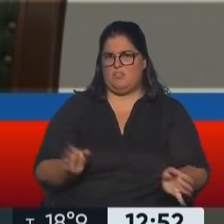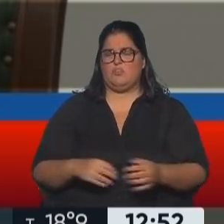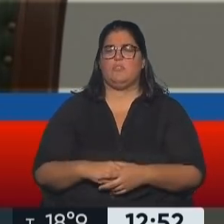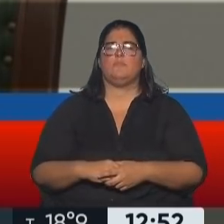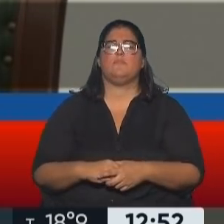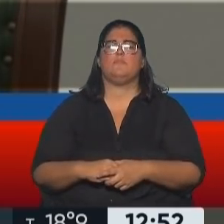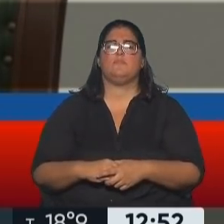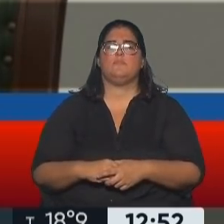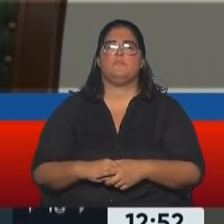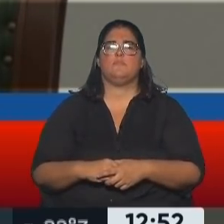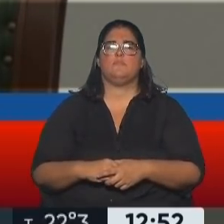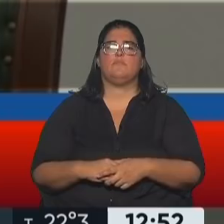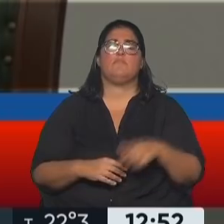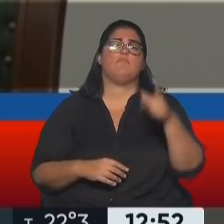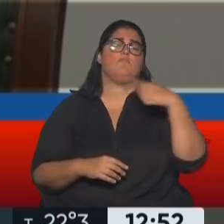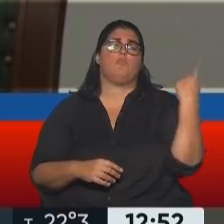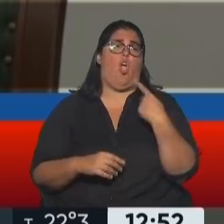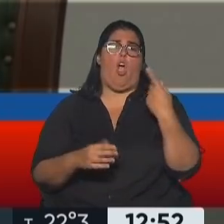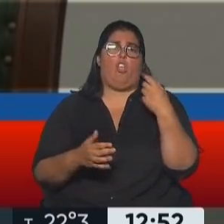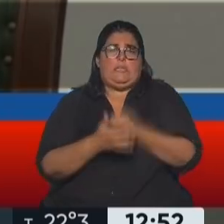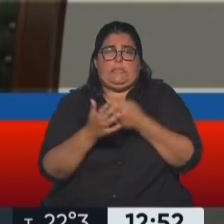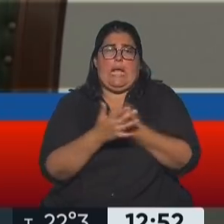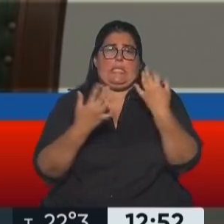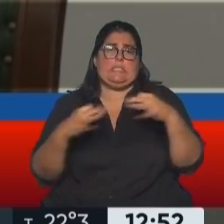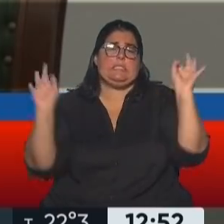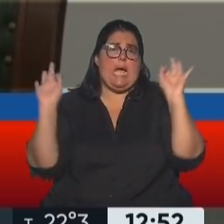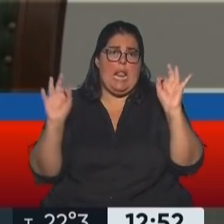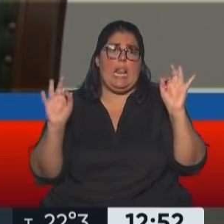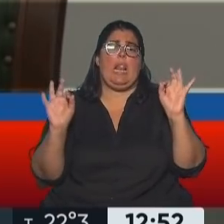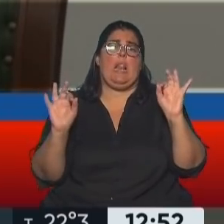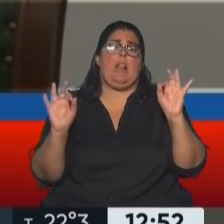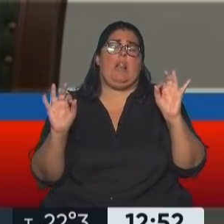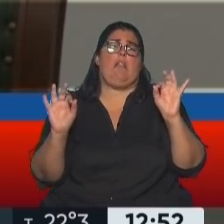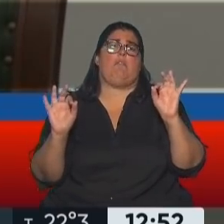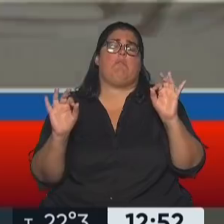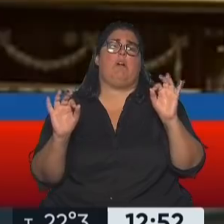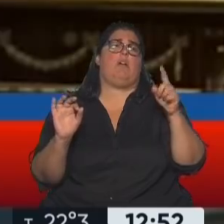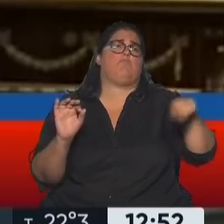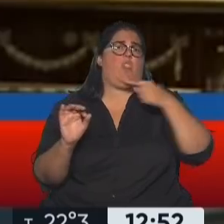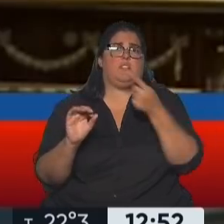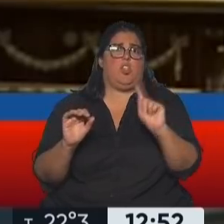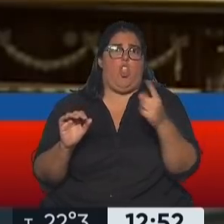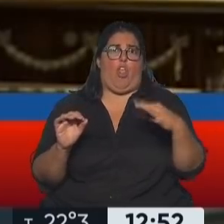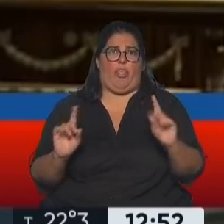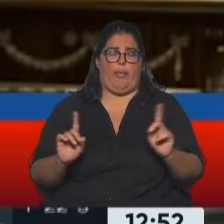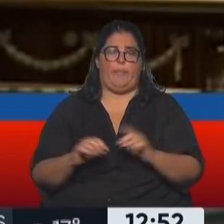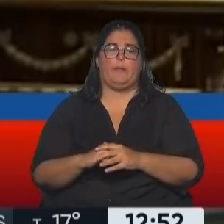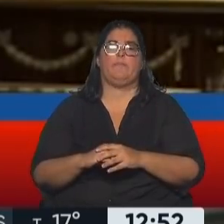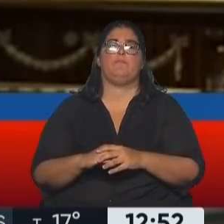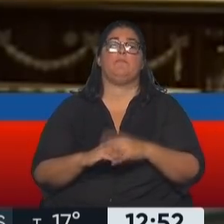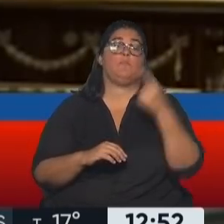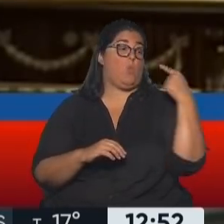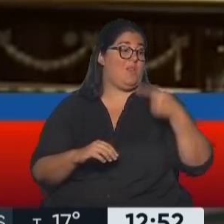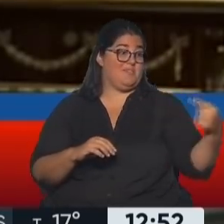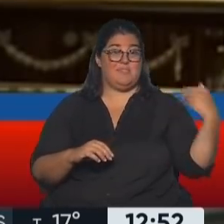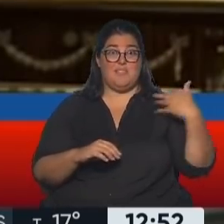все не то что хотели избежать, а говорили, что никогда его не должно состояться в принципе. Наші героїчні Збройні сили за